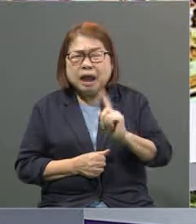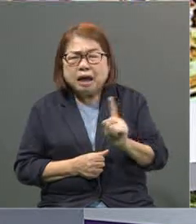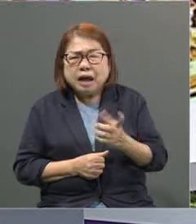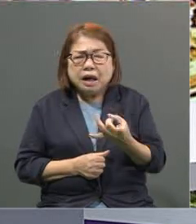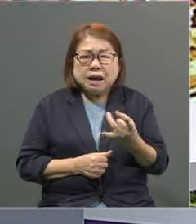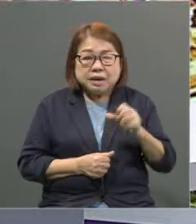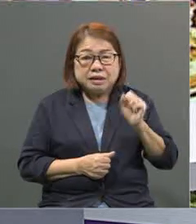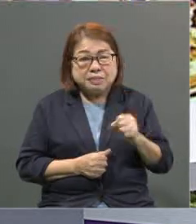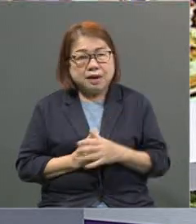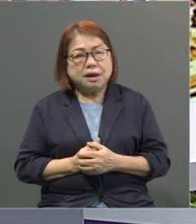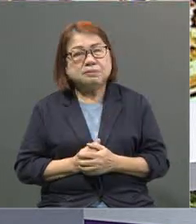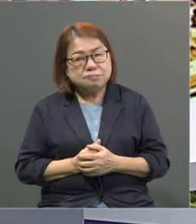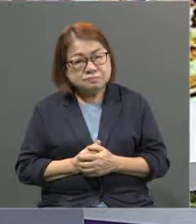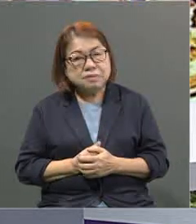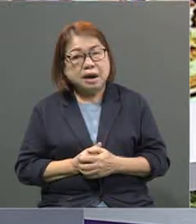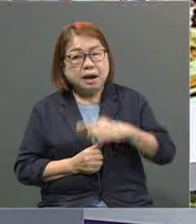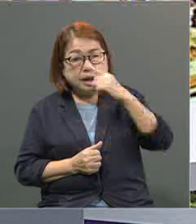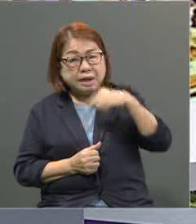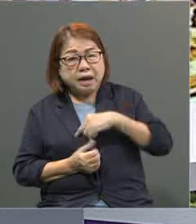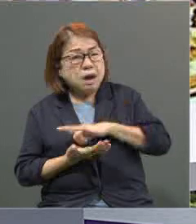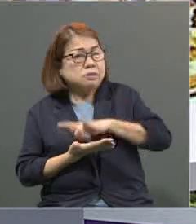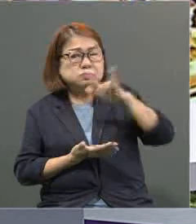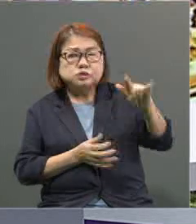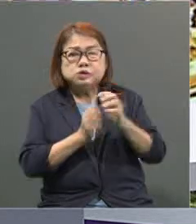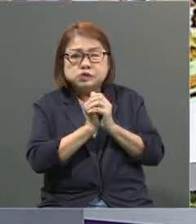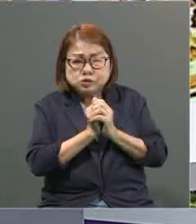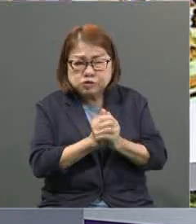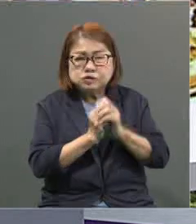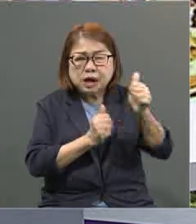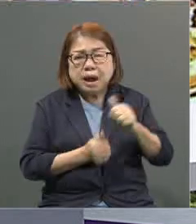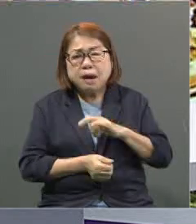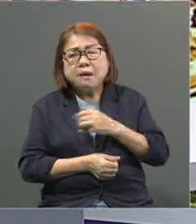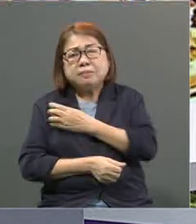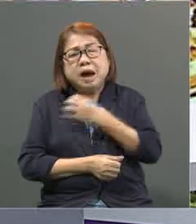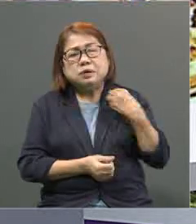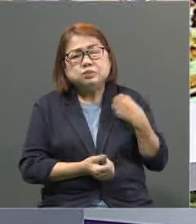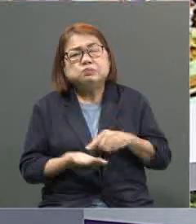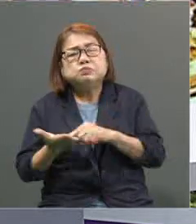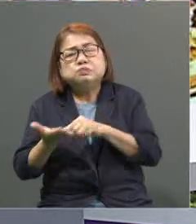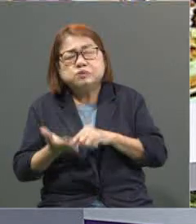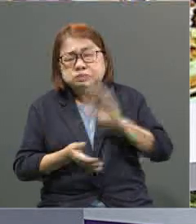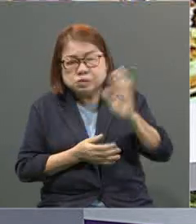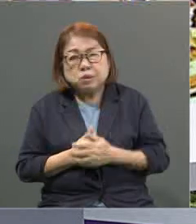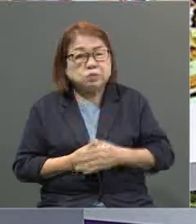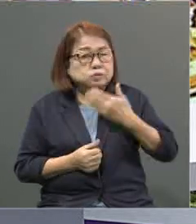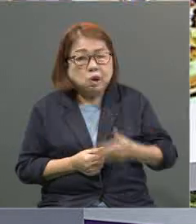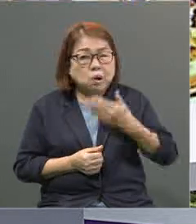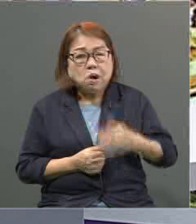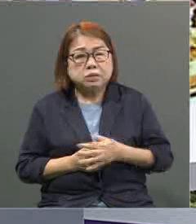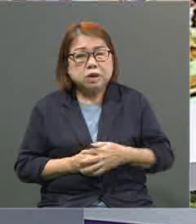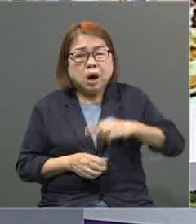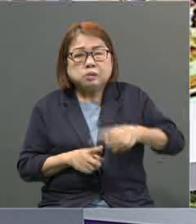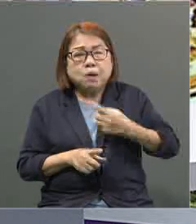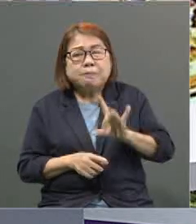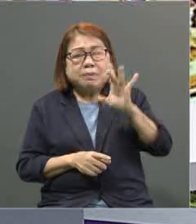เราสามารถไปประเทศจีนได้โดยที่ไม่ต้องขอวีซ่าอีกแล้วอันเนี้ยแบบเป็นการถาวรด้วยนะฮะไม่ใช่มาตรการชั่ว